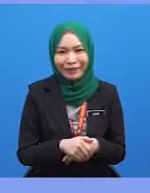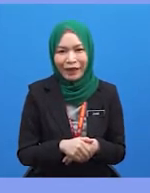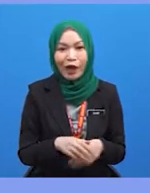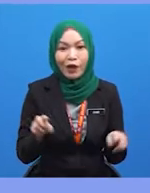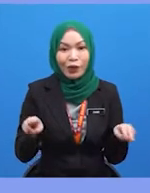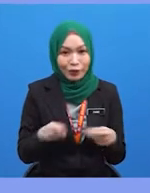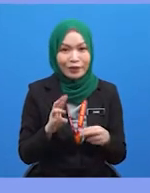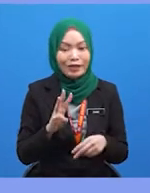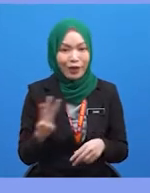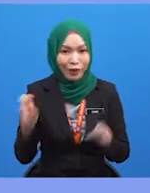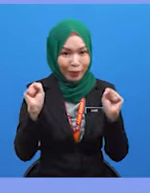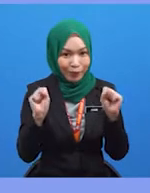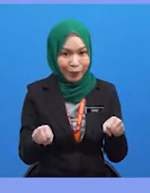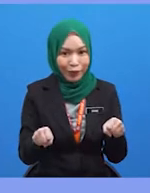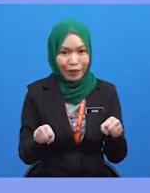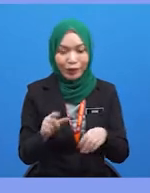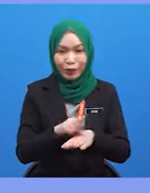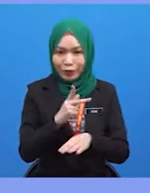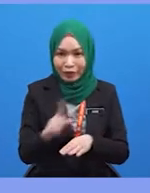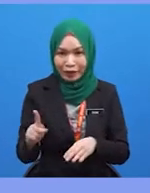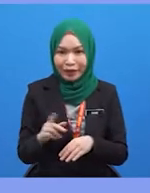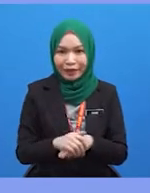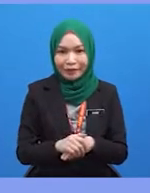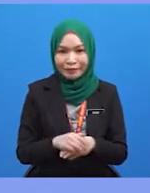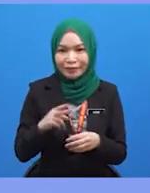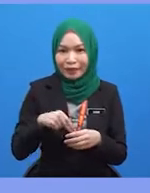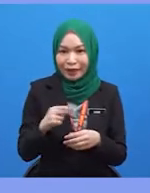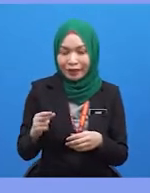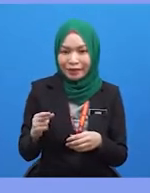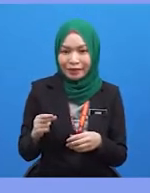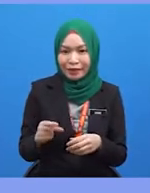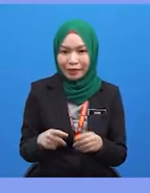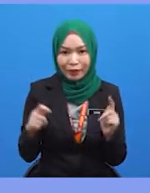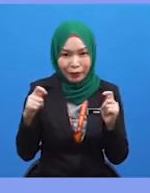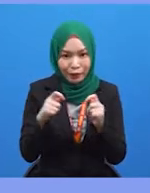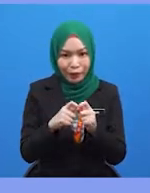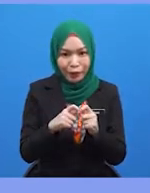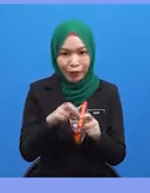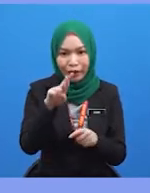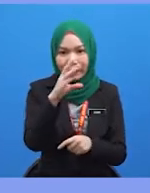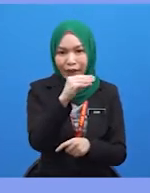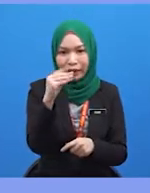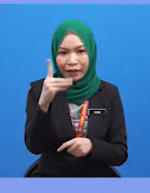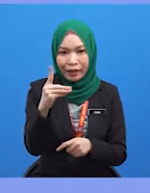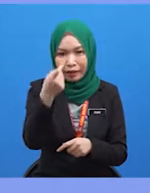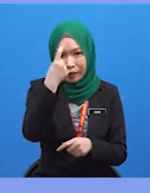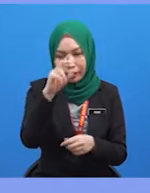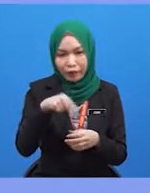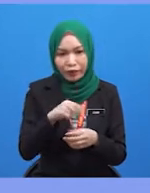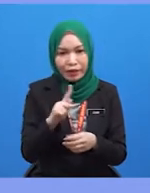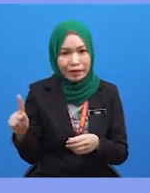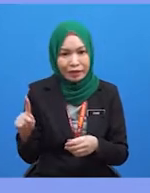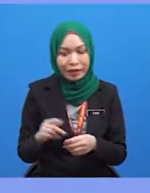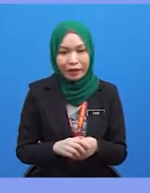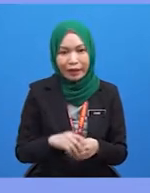Seseorang usahawan boleh menggunakan hasil penemuan R&D untuk